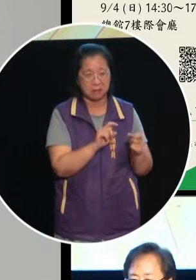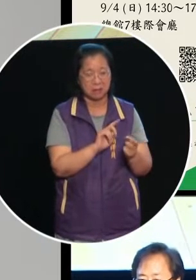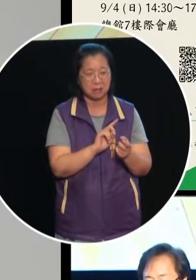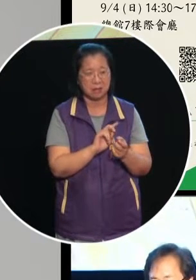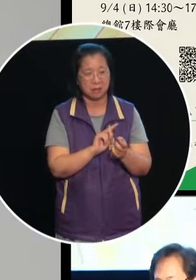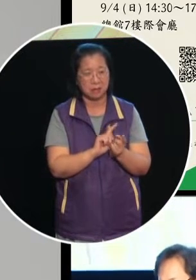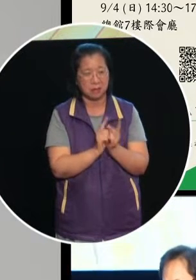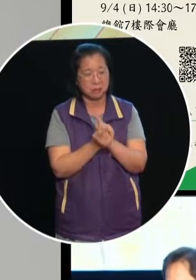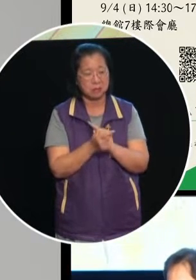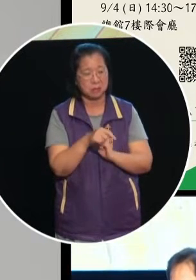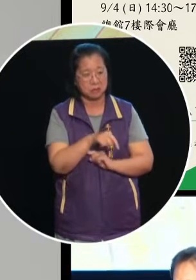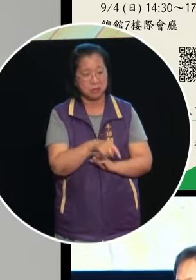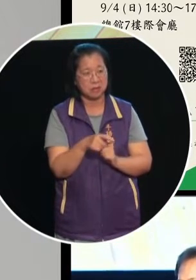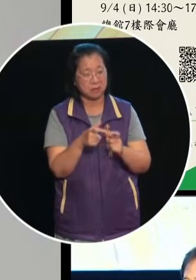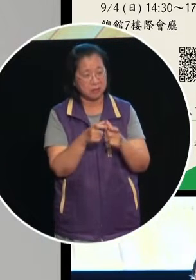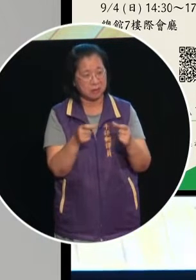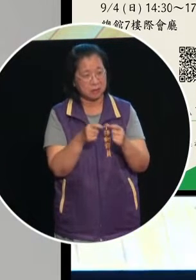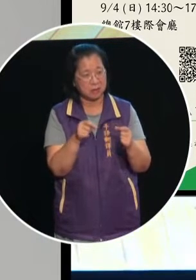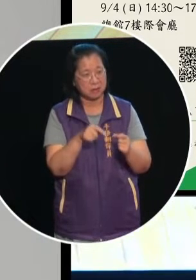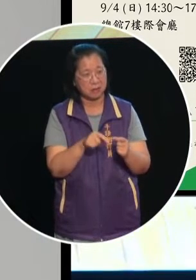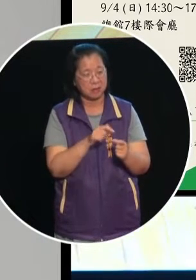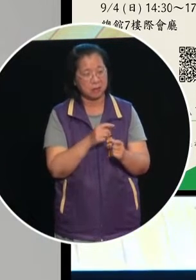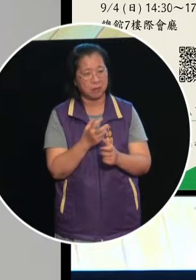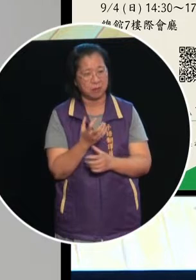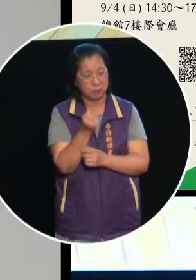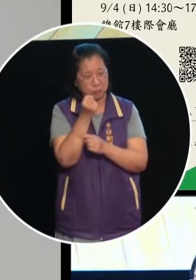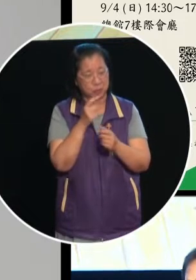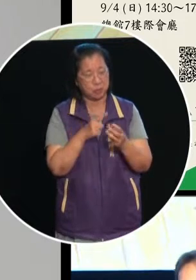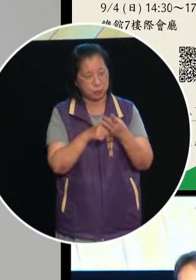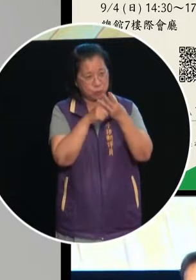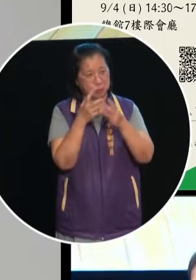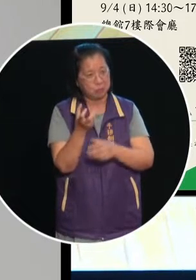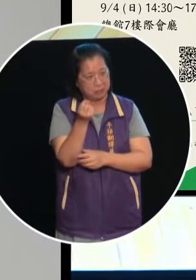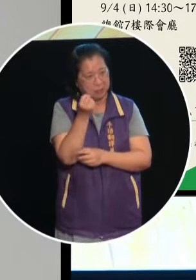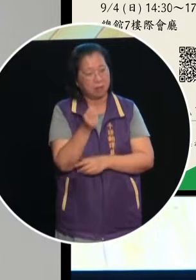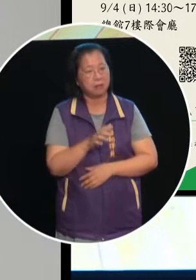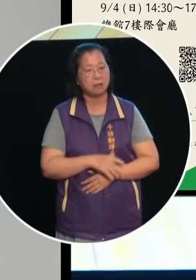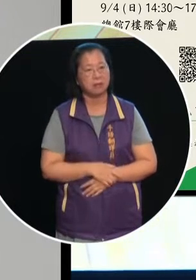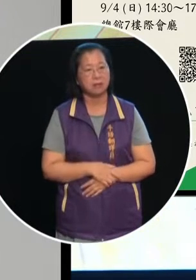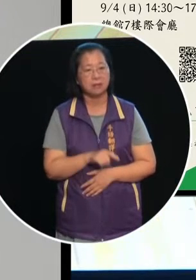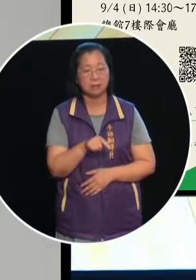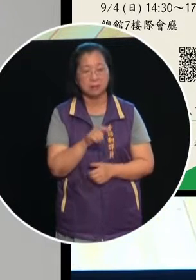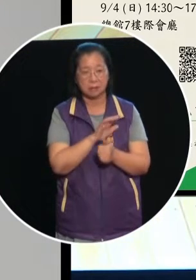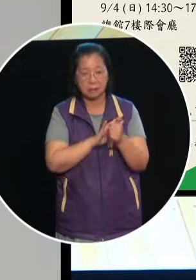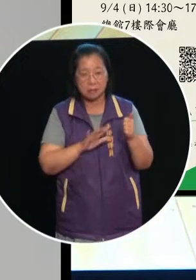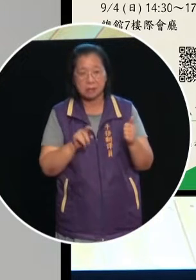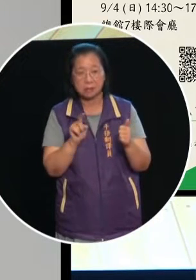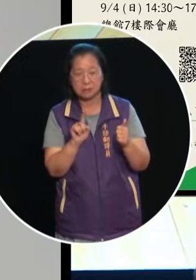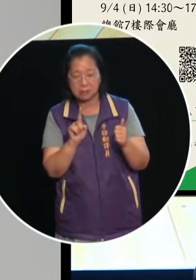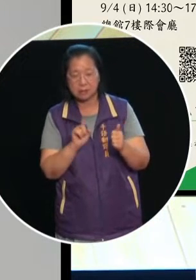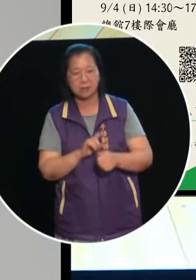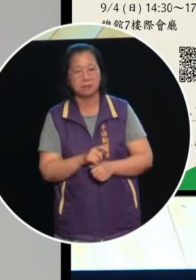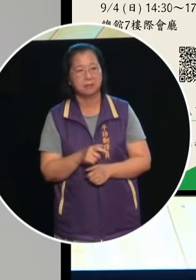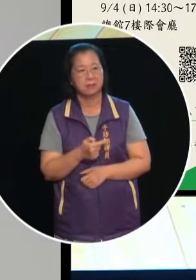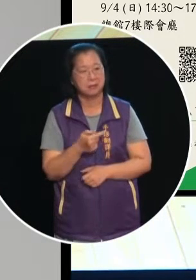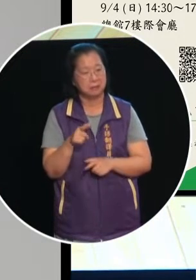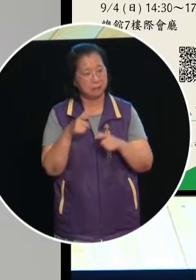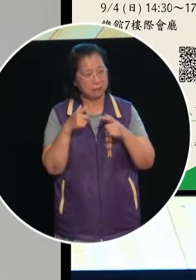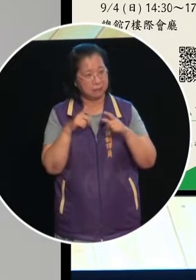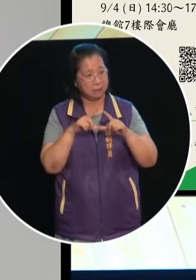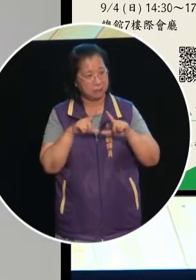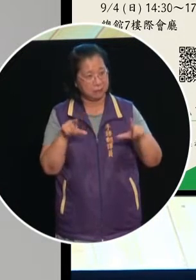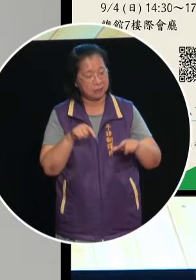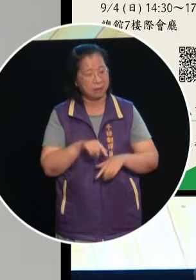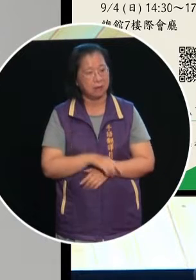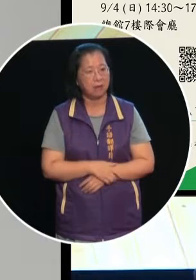会用于拿到的一个主导权。我觉得这个影响是对未来的影响是很大，因为最近